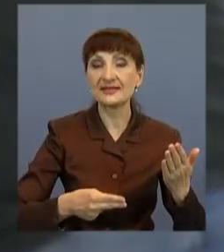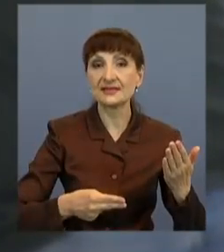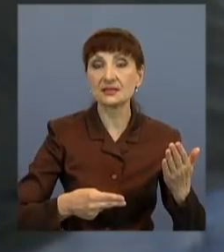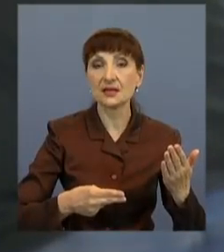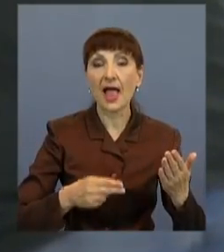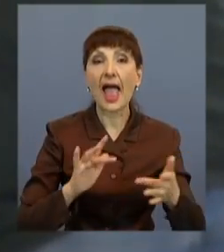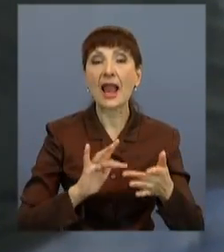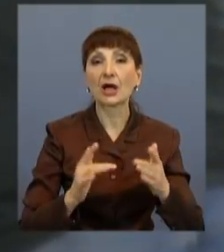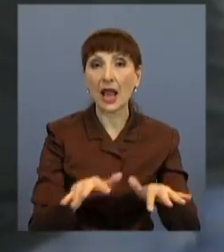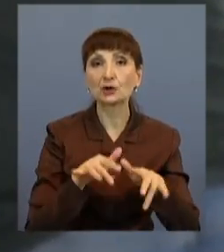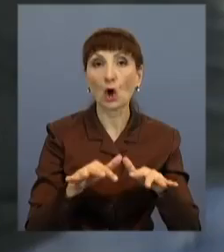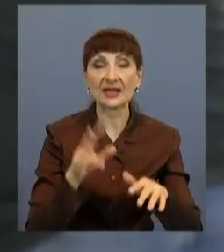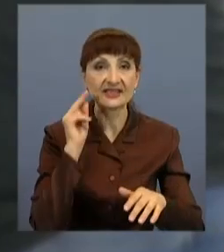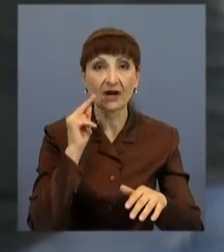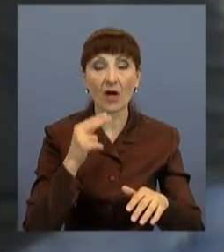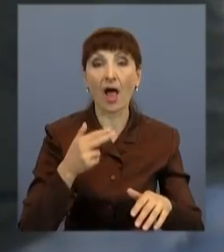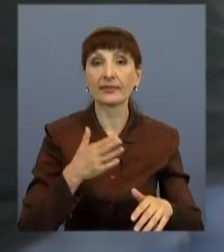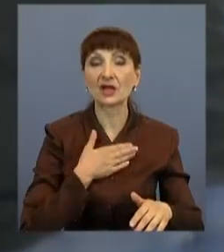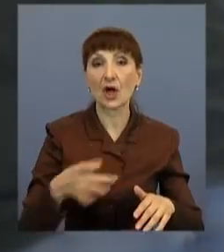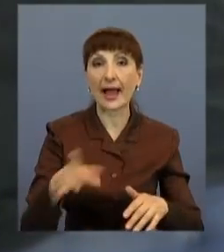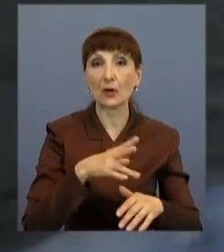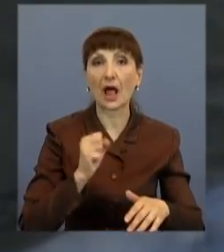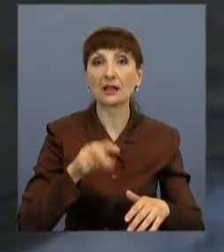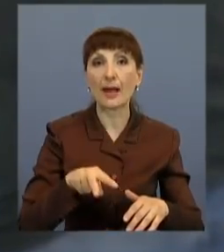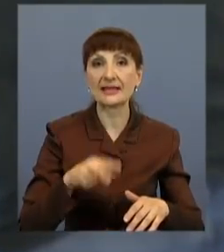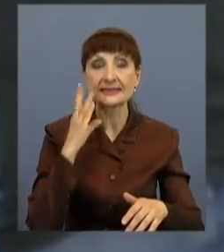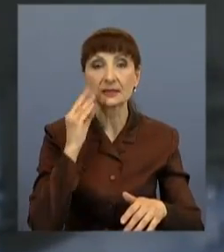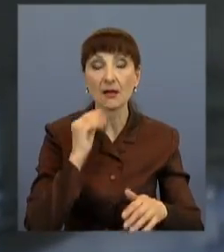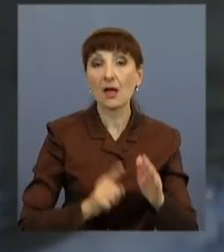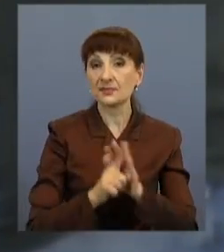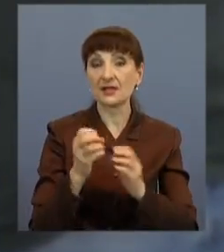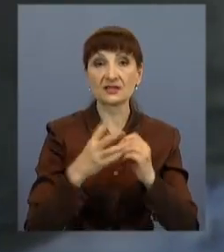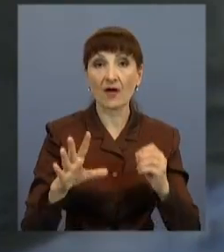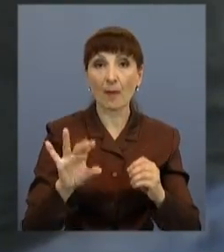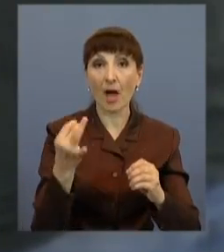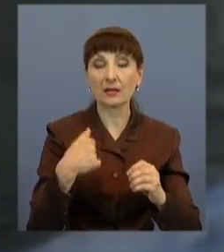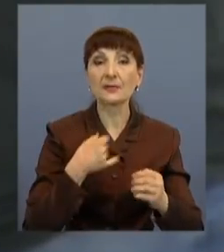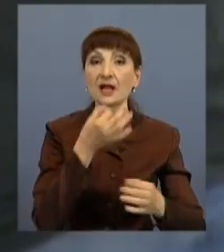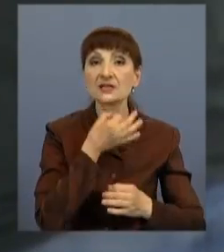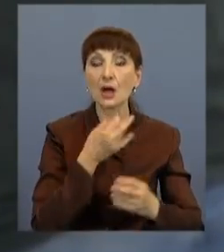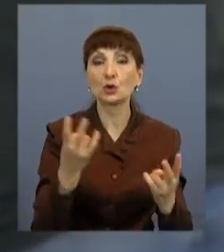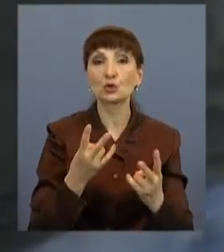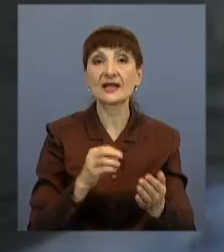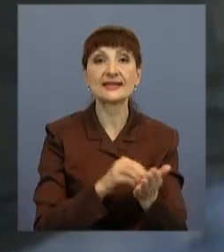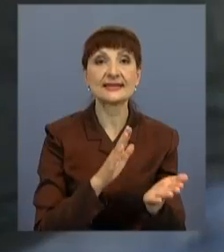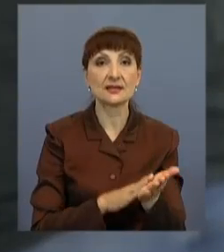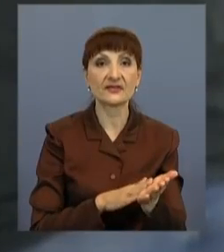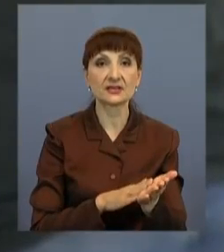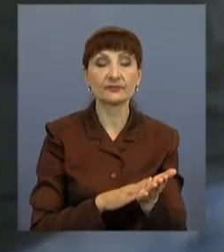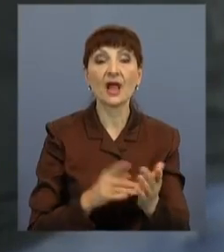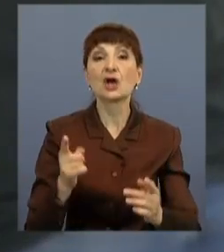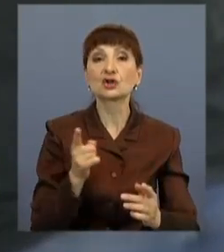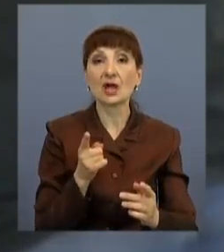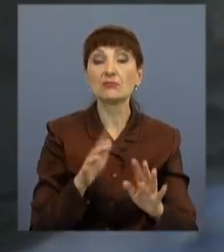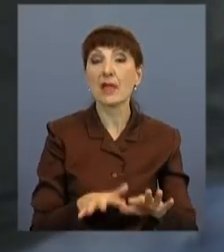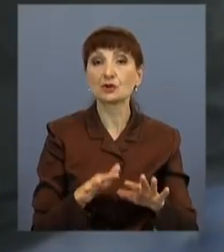нашем ЦОНе Алмалинского района. И все, и нам сказали, с 15 мая нужно зарегистрироваться, ждать